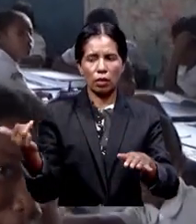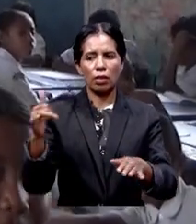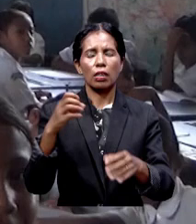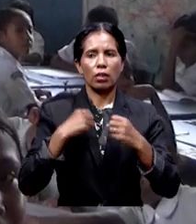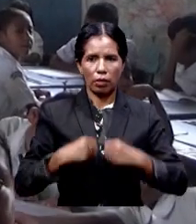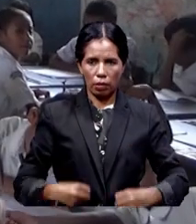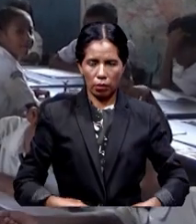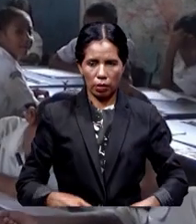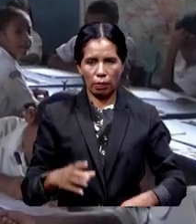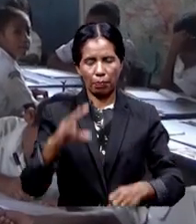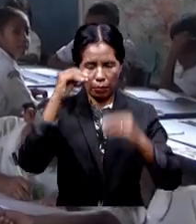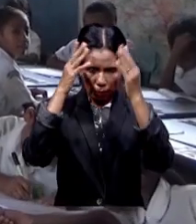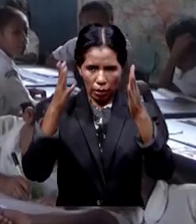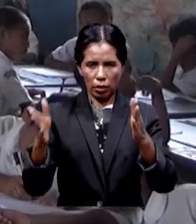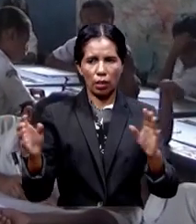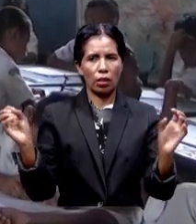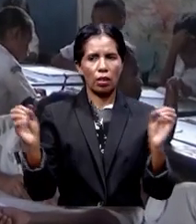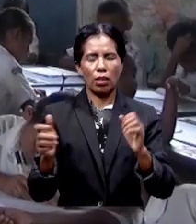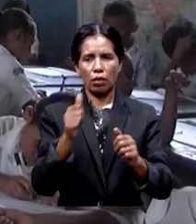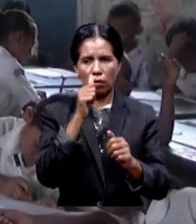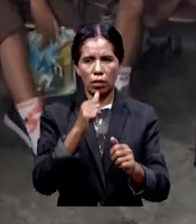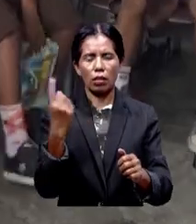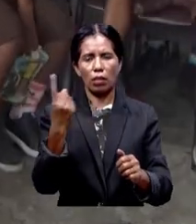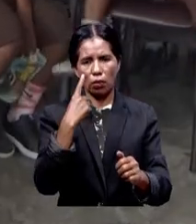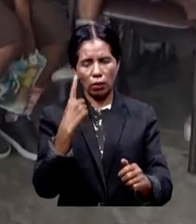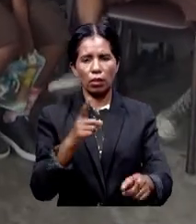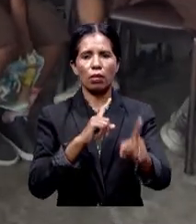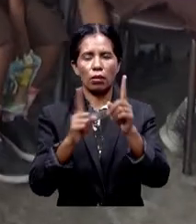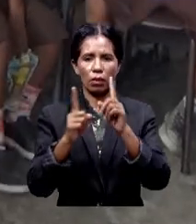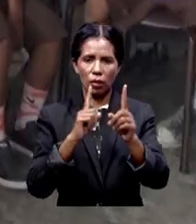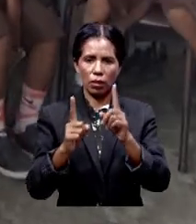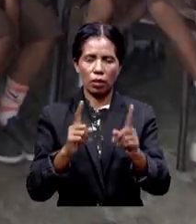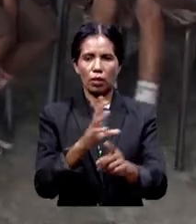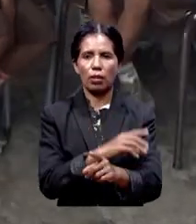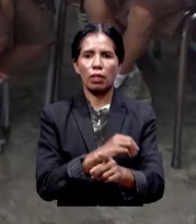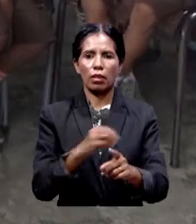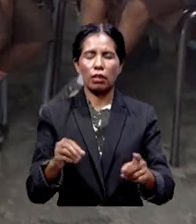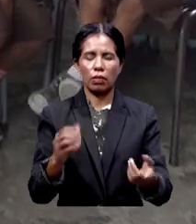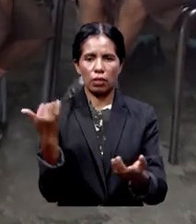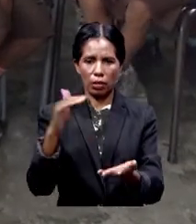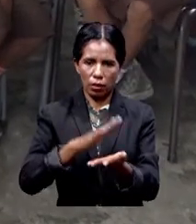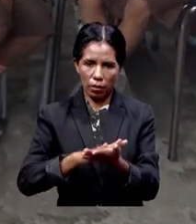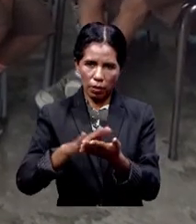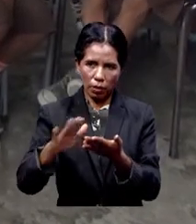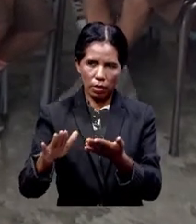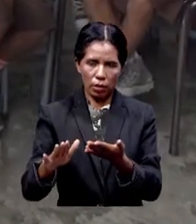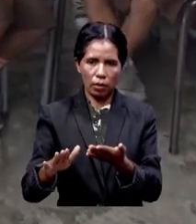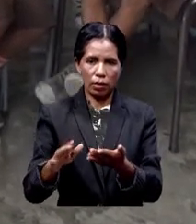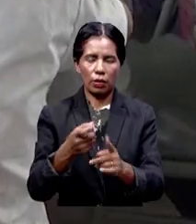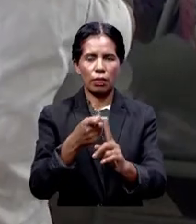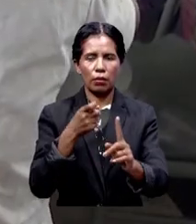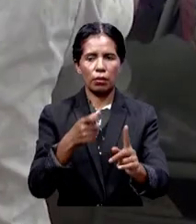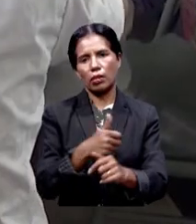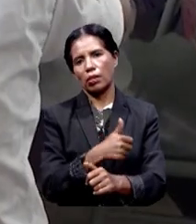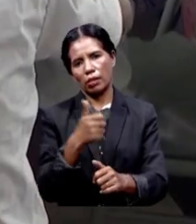profesor sirane nunca no no sempre antes tama haru ka sira limpeza hahu si salalar anto ia